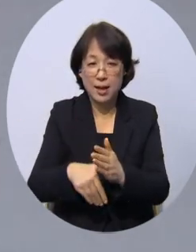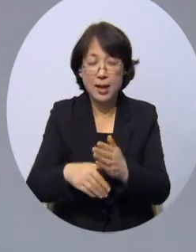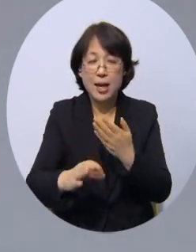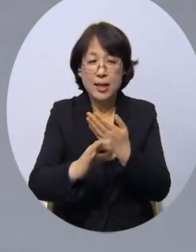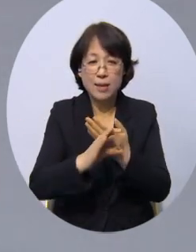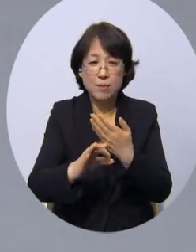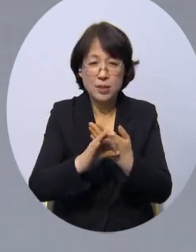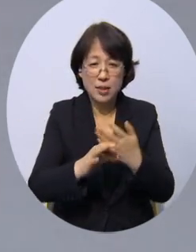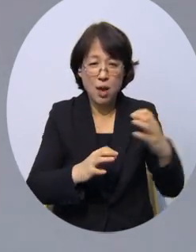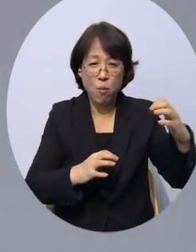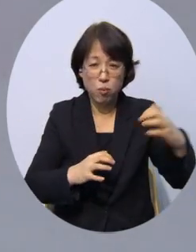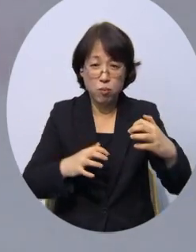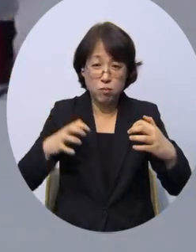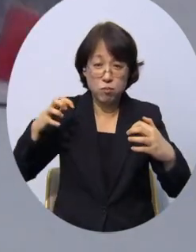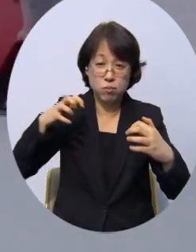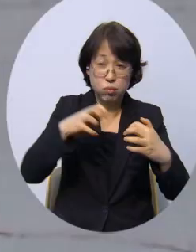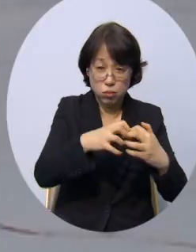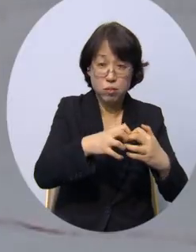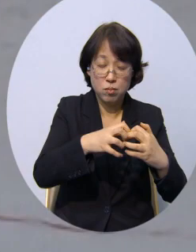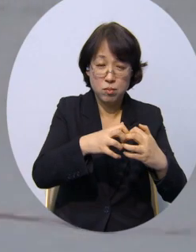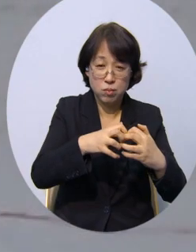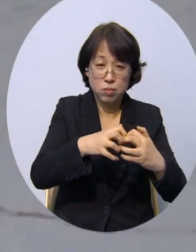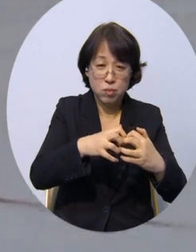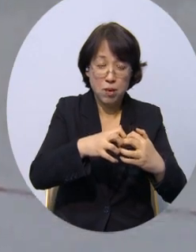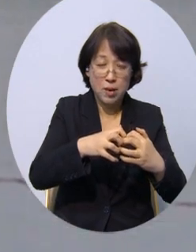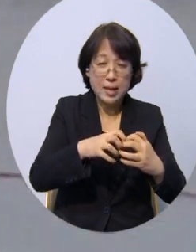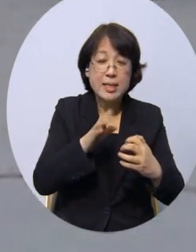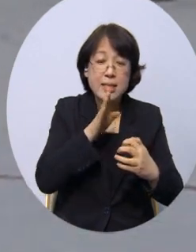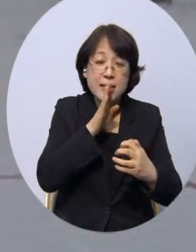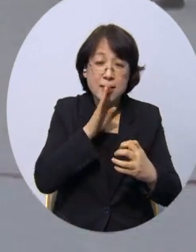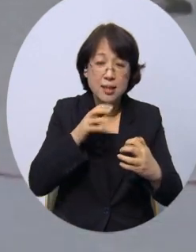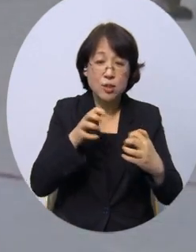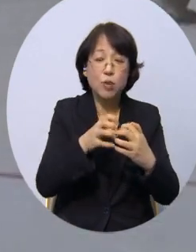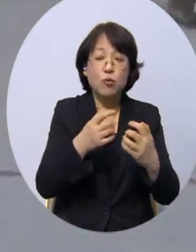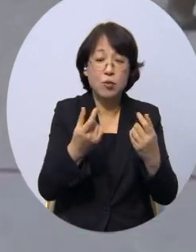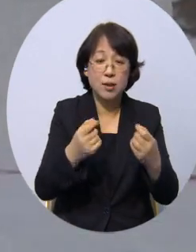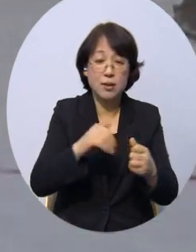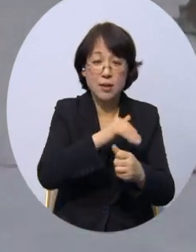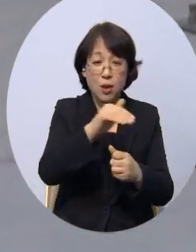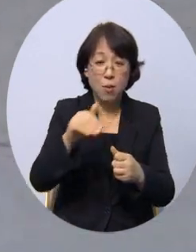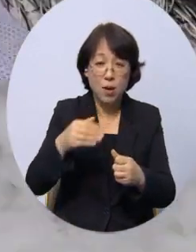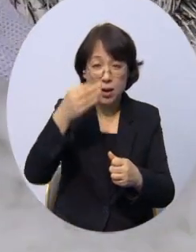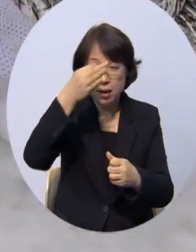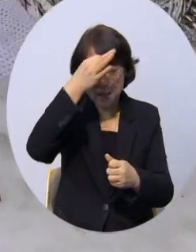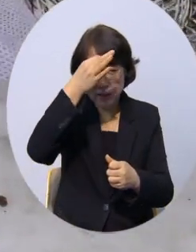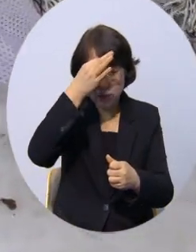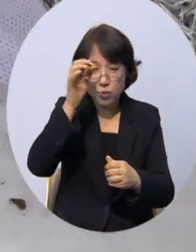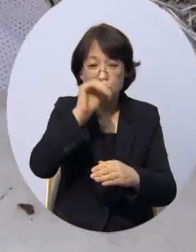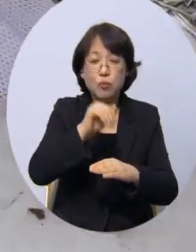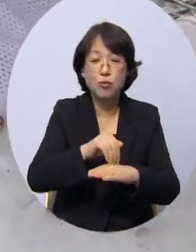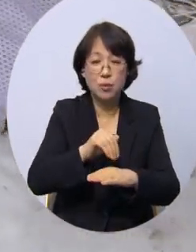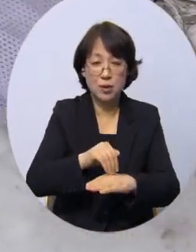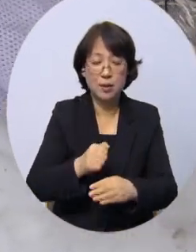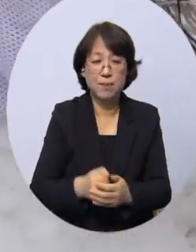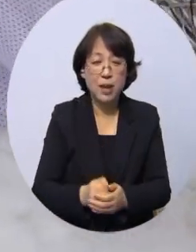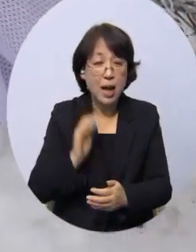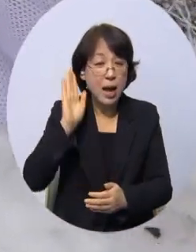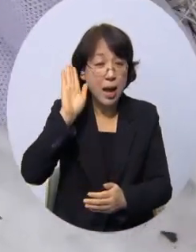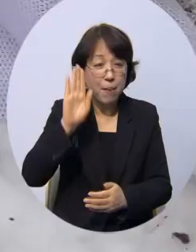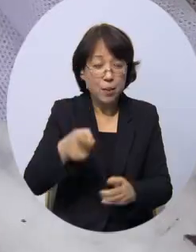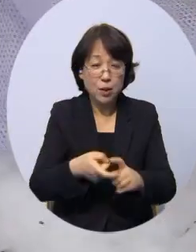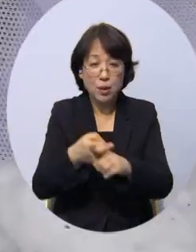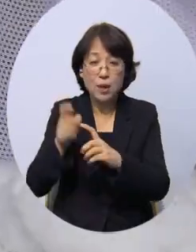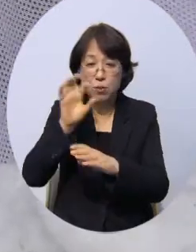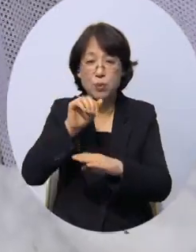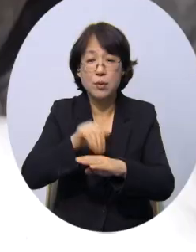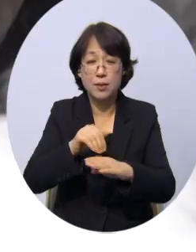대항군을 두고 실전과 같은 상황 속에서 전투 기술을 집중 연마했습니다. 한미 해병대는 앞으로도 연합